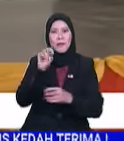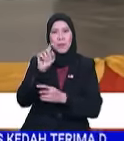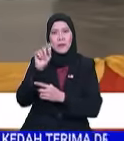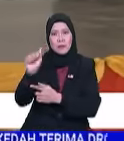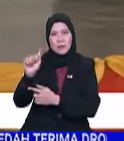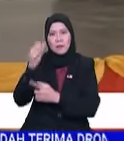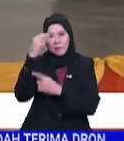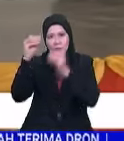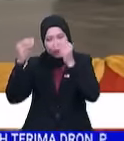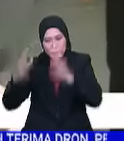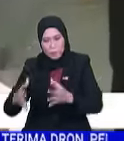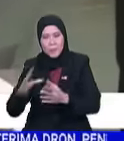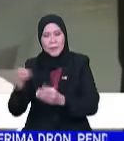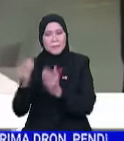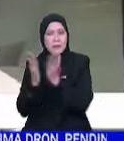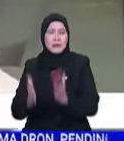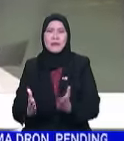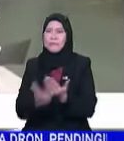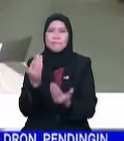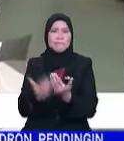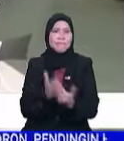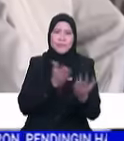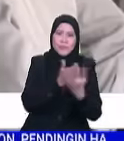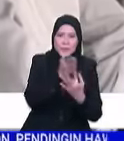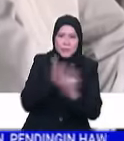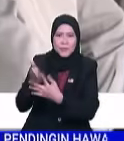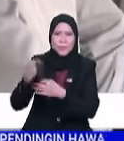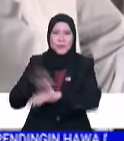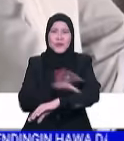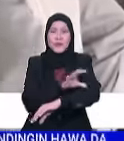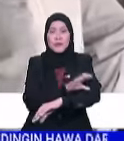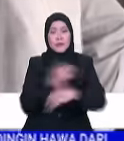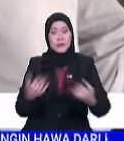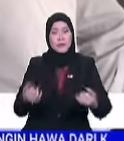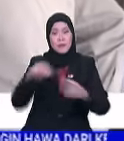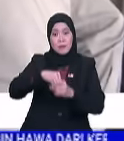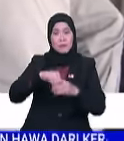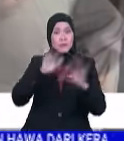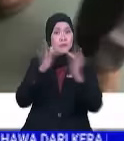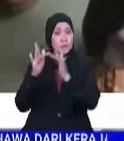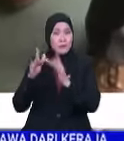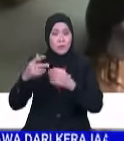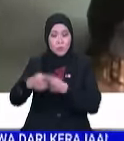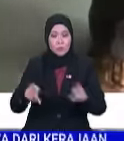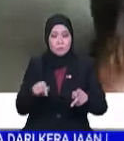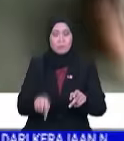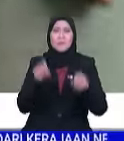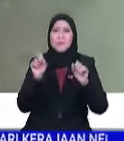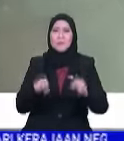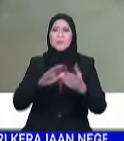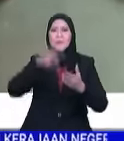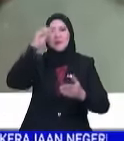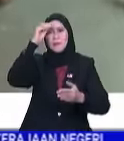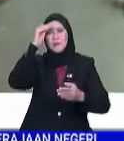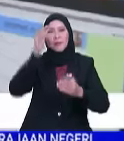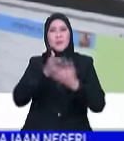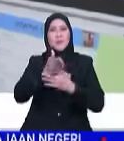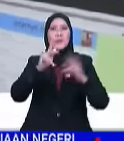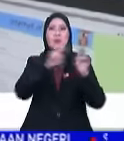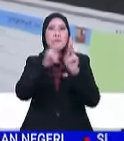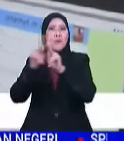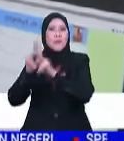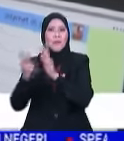nota-nota untuk cikgu dan pelajar ya. Beliau yakin fungsi internet di dalam kotak itu mampu membantu pelajar di pedalaman mempelajari asas